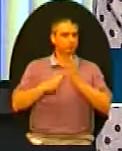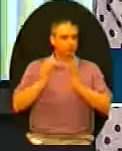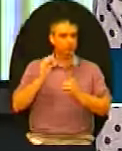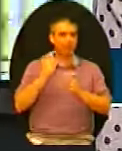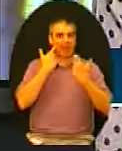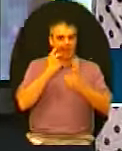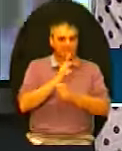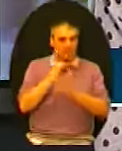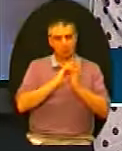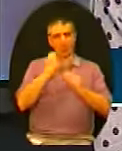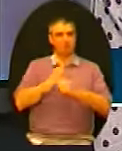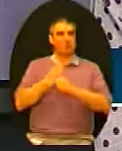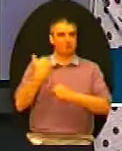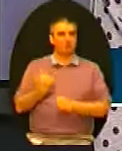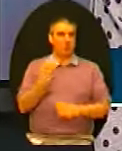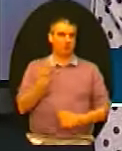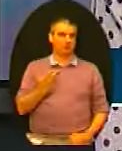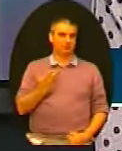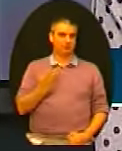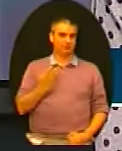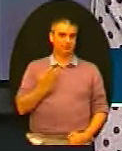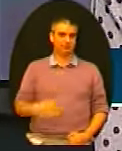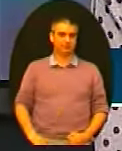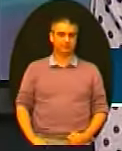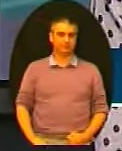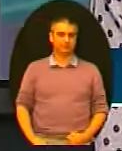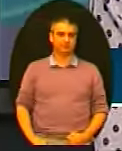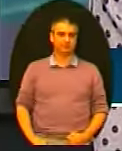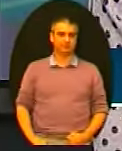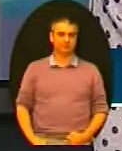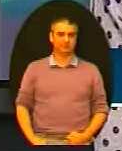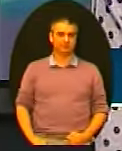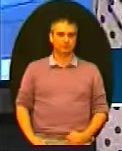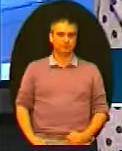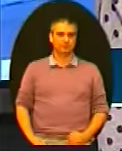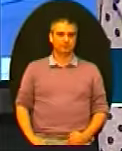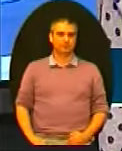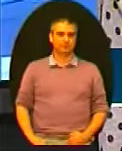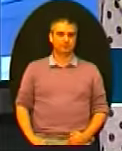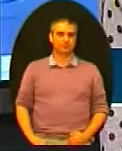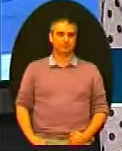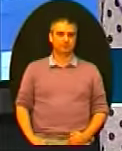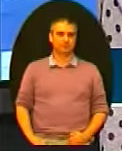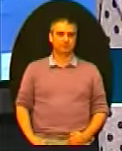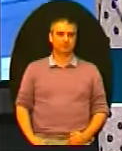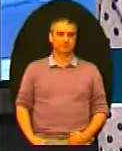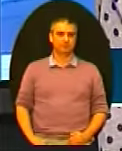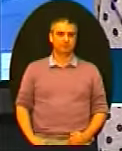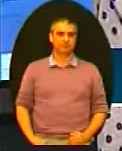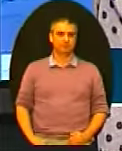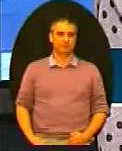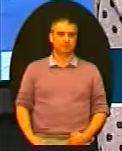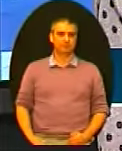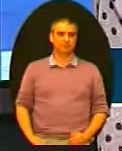הזמן, אבל הדגש הוא, ואני רוצה להזכיר משפט שצוין באיגרת של